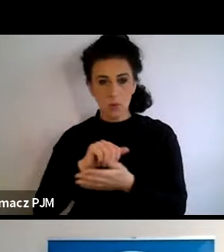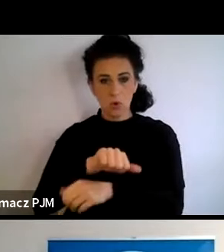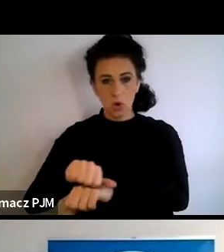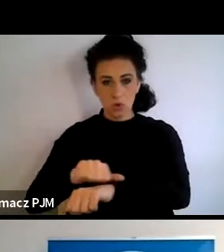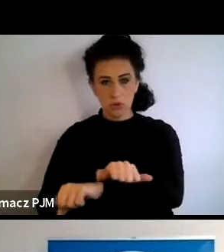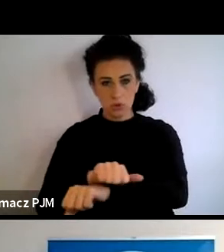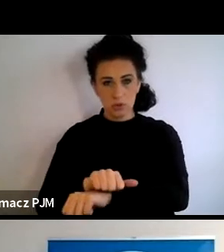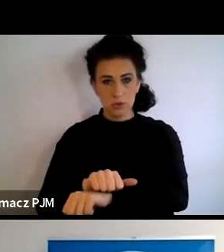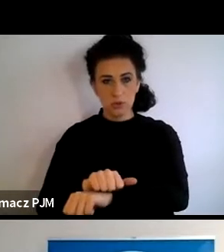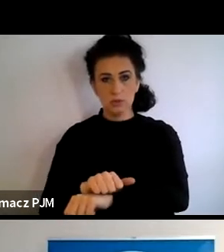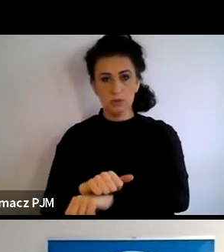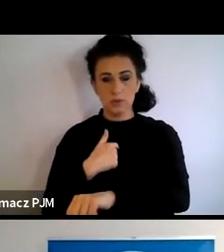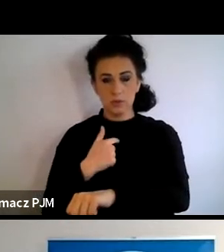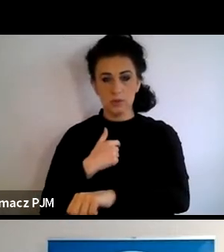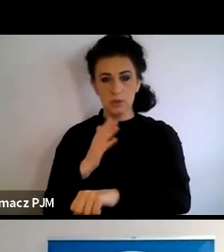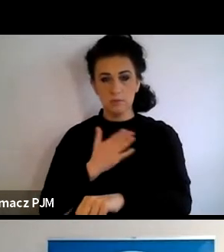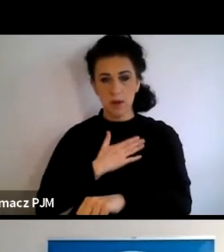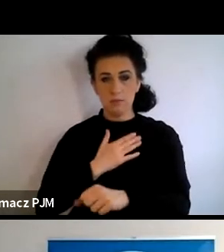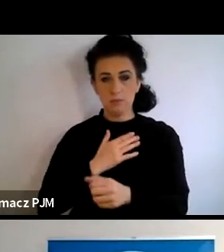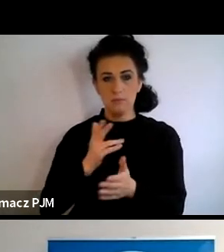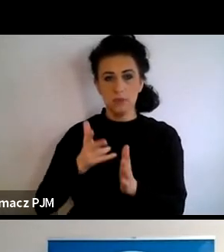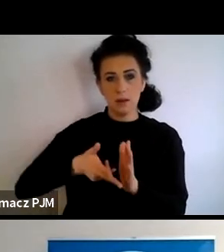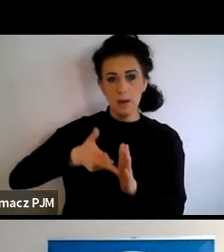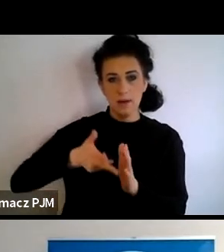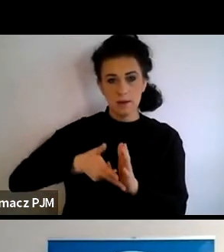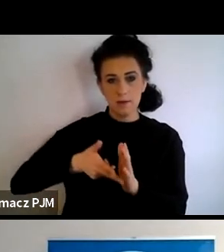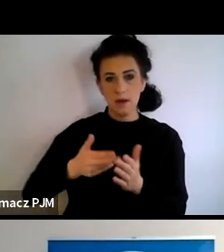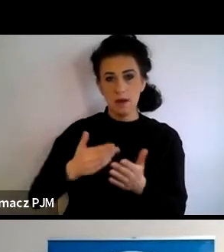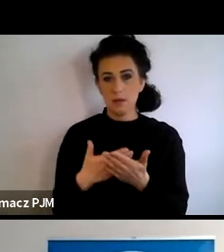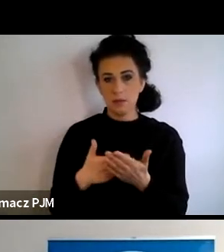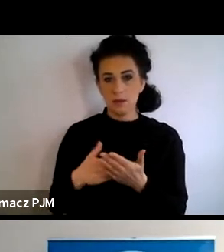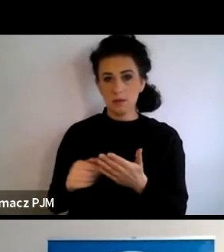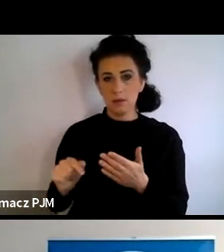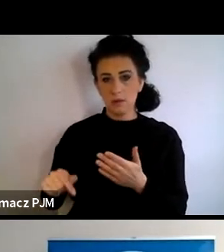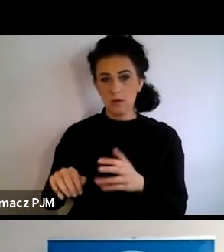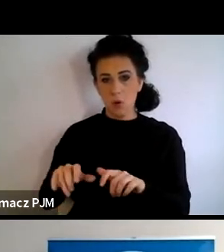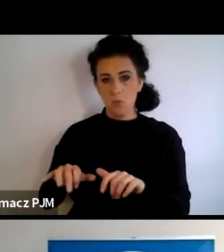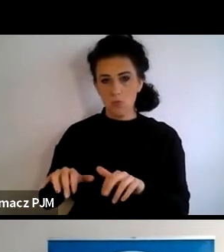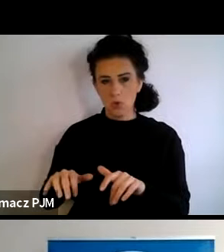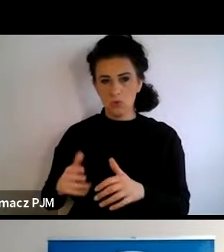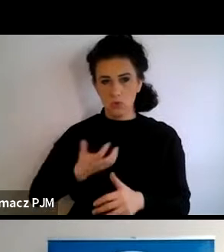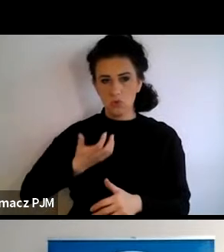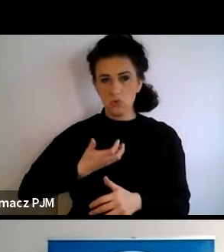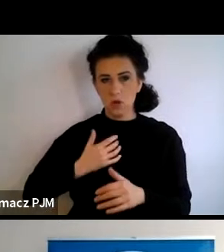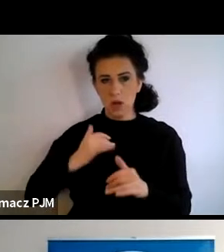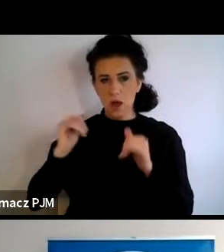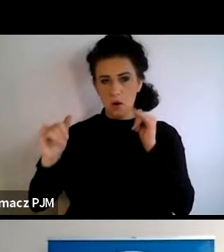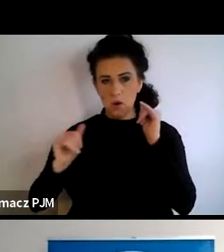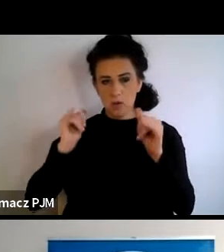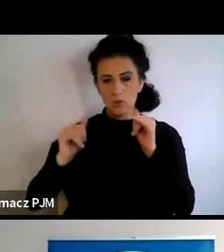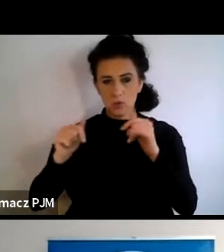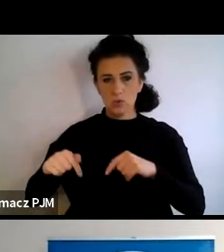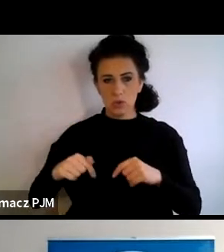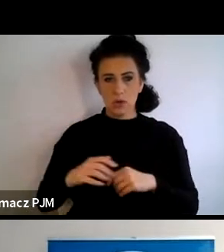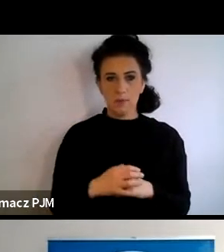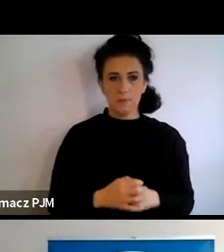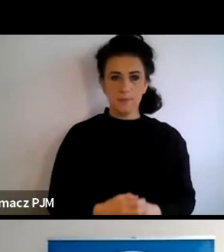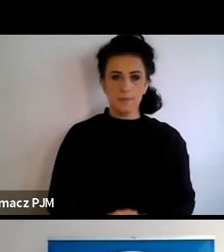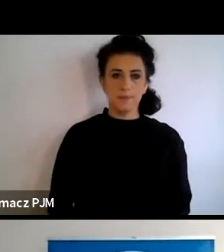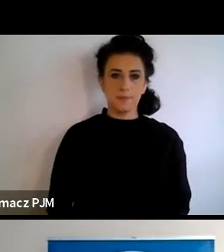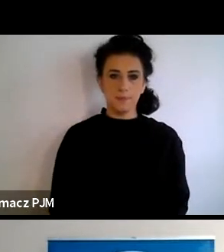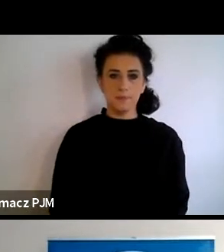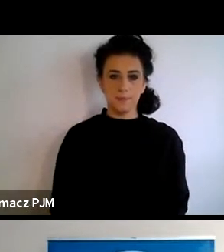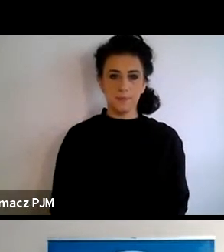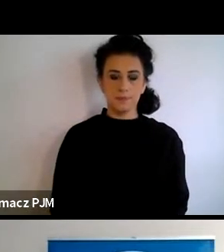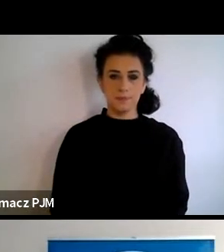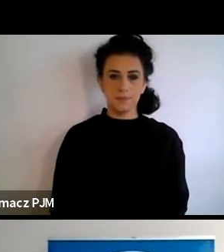włączoną kamerę i po prostu strasznie ten. Dobrze, że mam słuchawki, bo mnie to nie rozprasza, ale właśnie przez